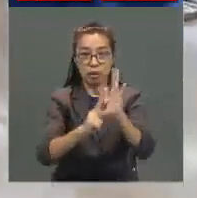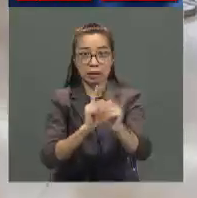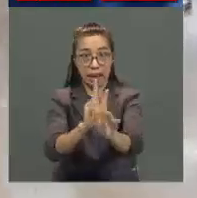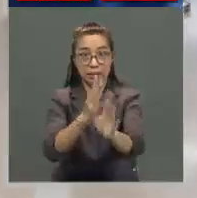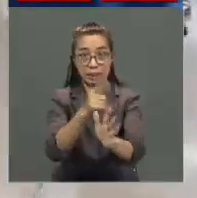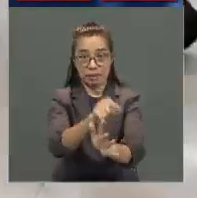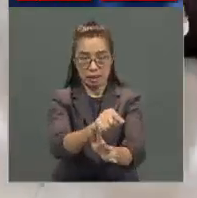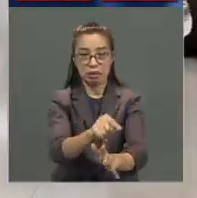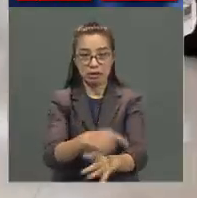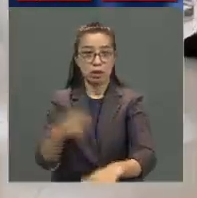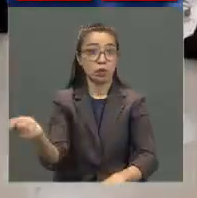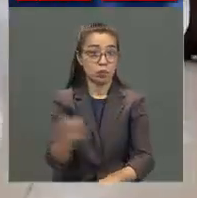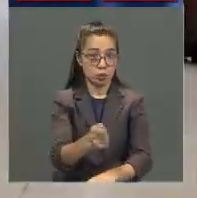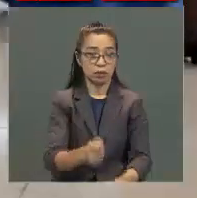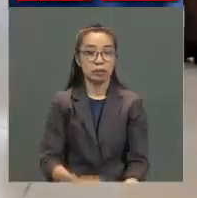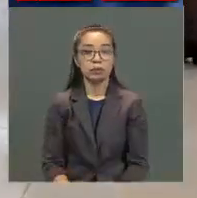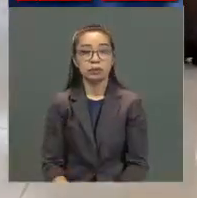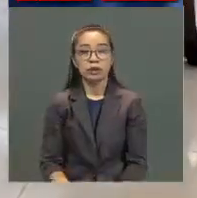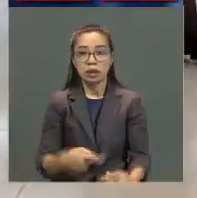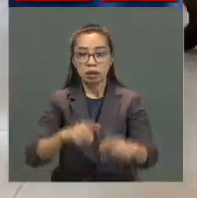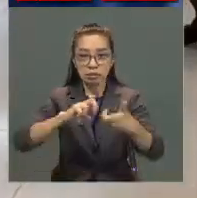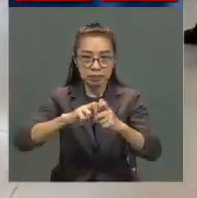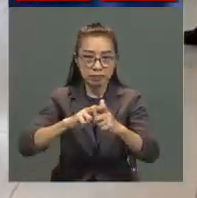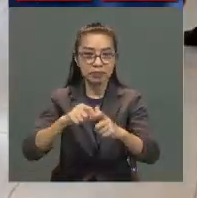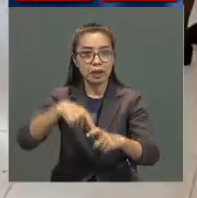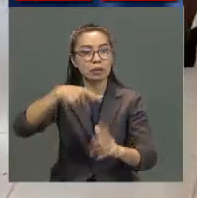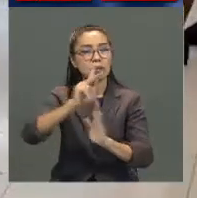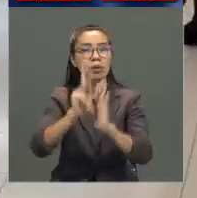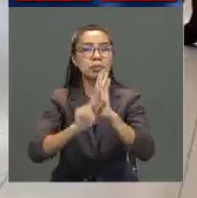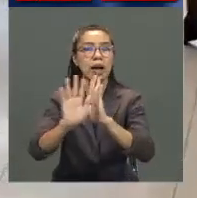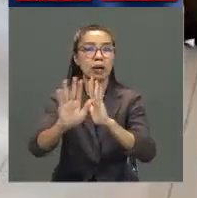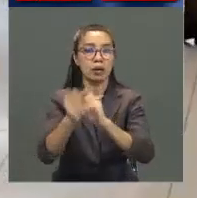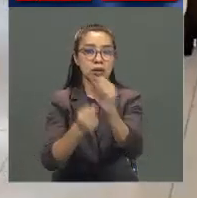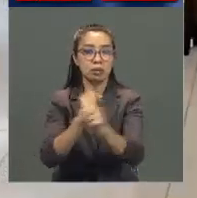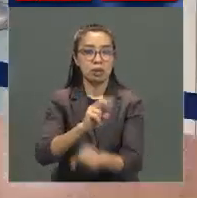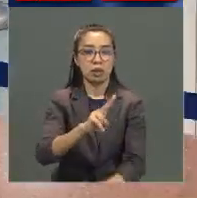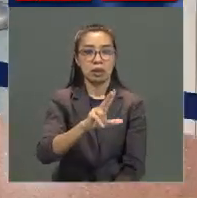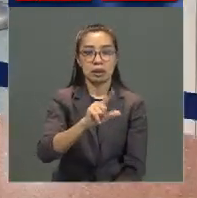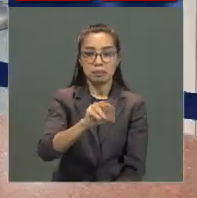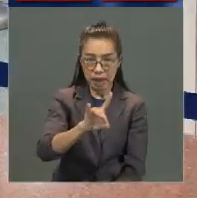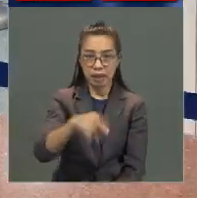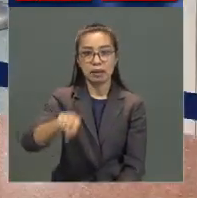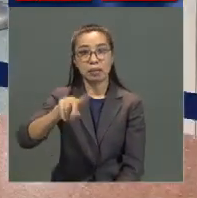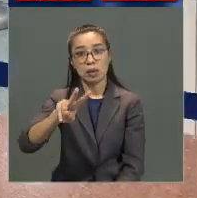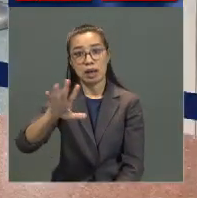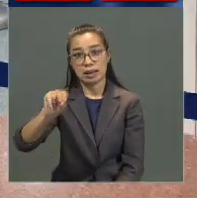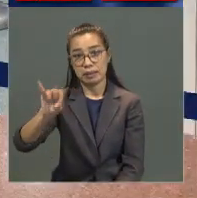อาราชิกองทุนเพื่อช่วยเหลือคนหางานไปทำงานในต่างประเทศซึ่งกรมการจัดหางานจะดำเนินการสอบปากคำรวบรวมพยานหลักฐานเพื่อดำเนินคดีกับผู้ฝ่าฝืนพระราชบัญญัติจัดหางานคุ้มครองแรงงานค้นหางานพุทธศักราช2528และแก้ไขเพิ่มเติมฉบับที่ 2พุทธศักราช2537